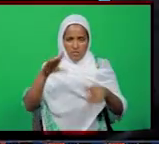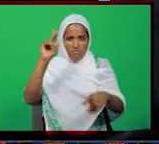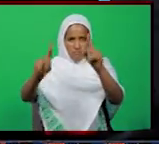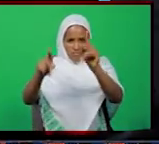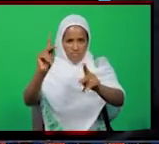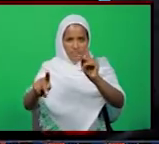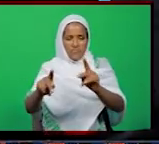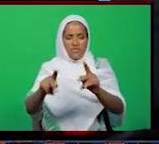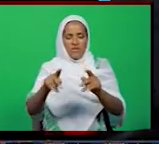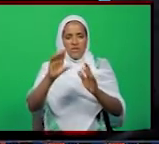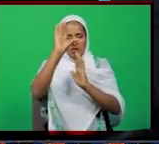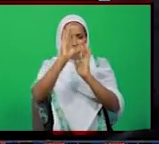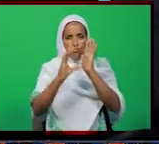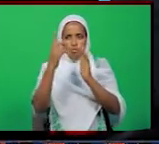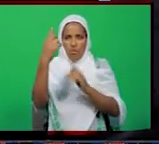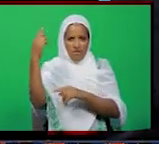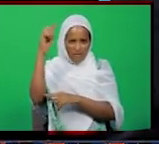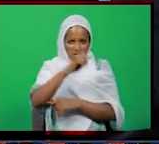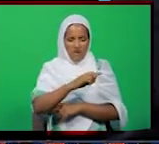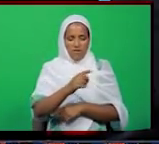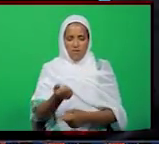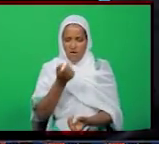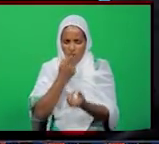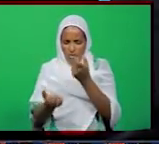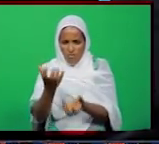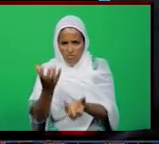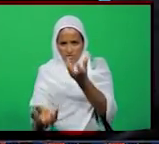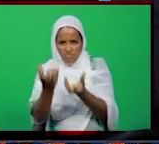ህብረተሰብ የግንቦት ልደታ በንፍሮ